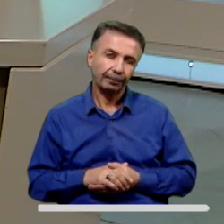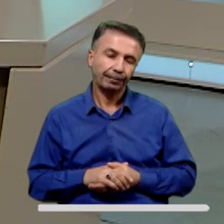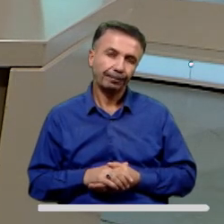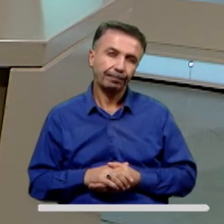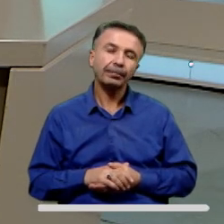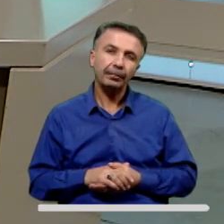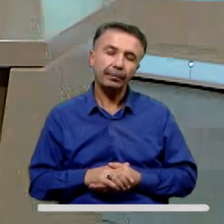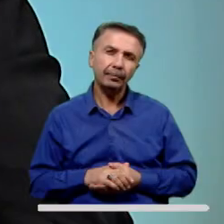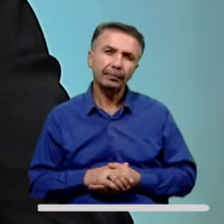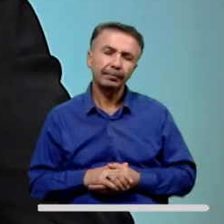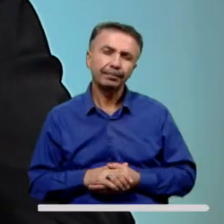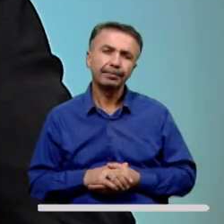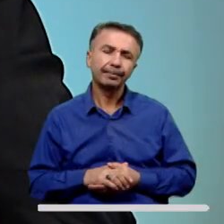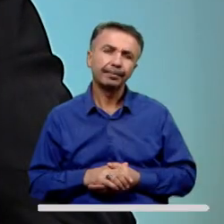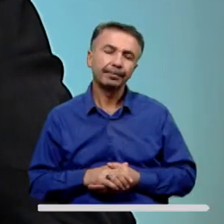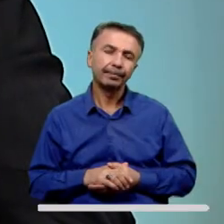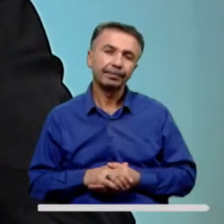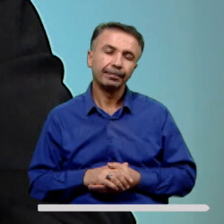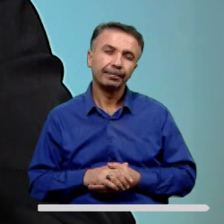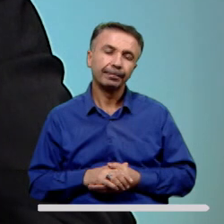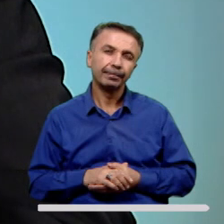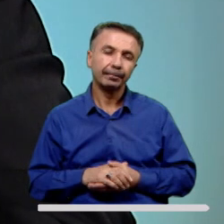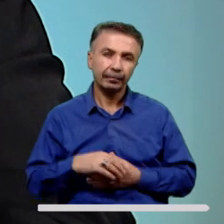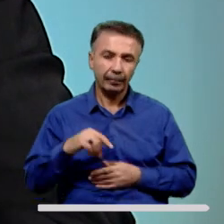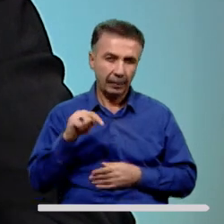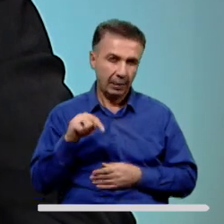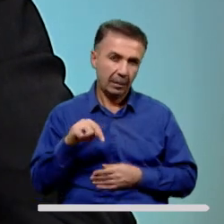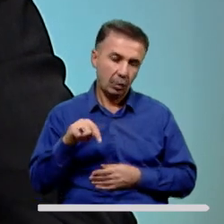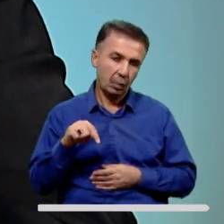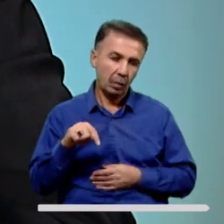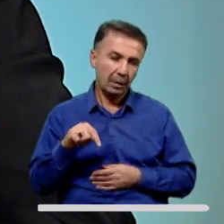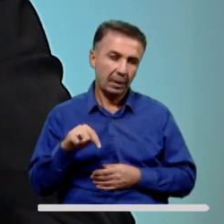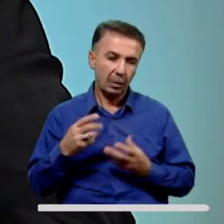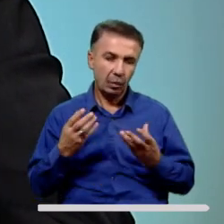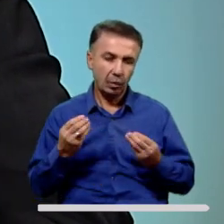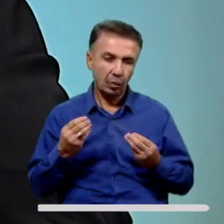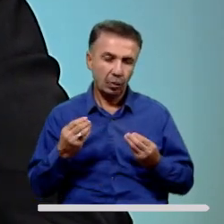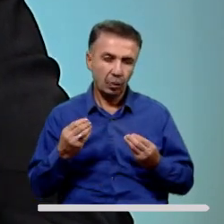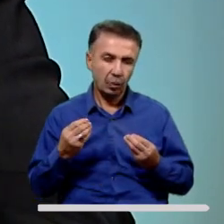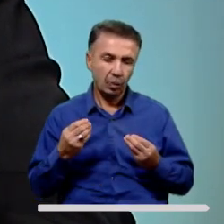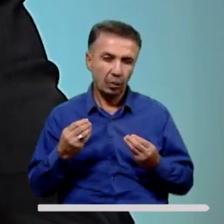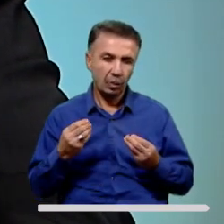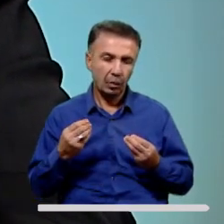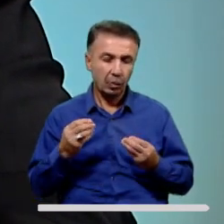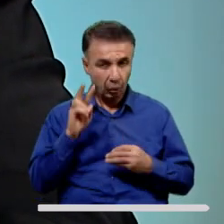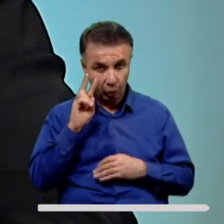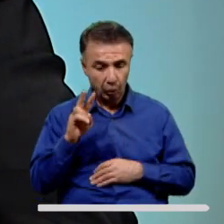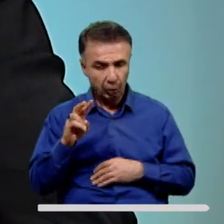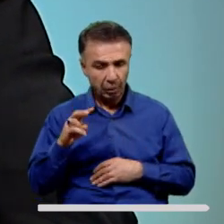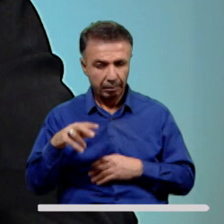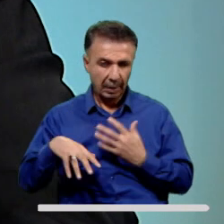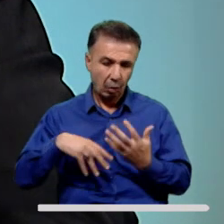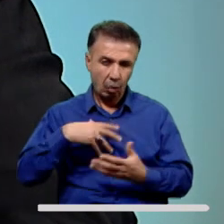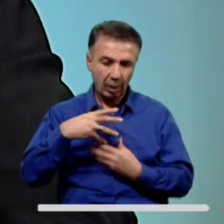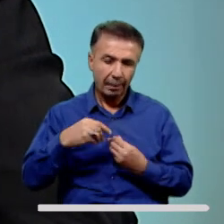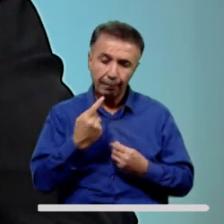Evet. Ve günümüzde sıkça karşılaştığımız bir Evet. olay bu.